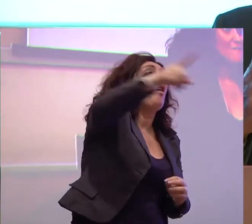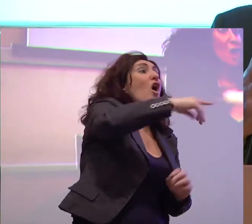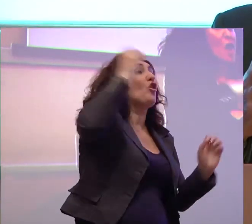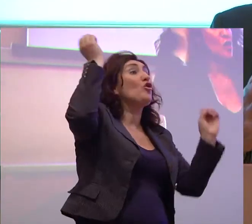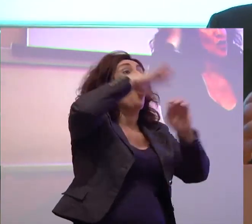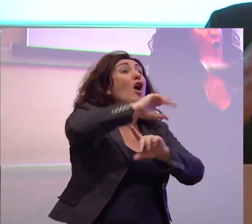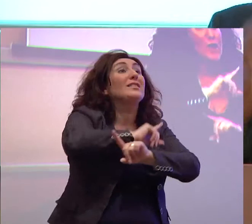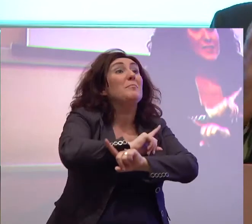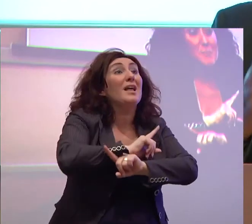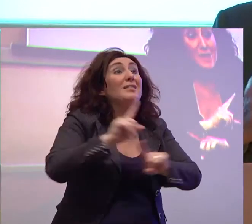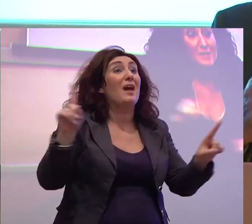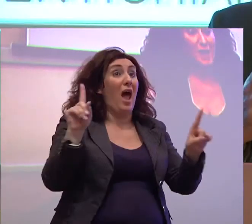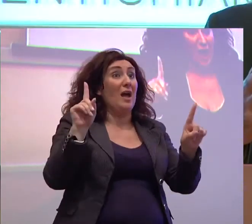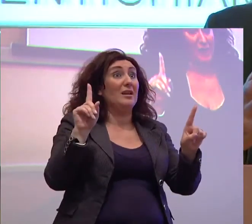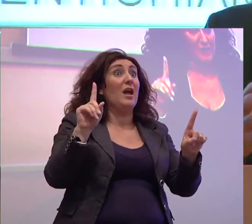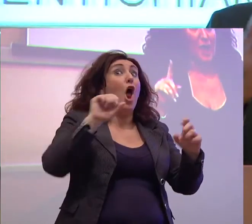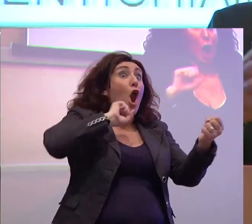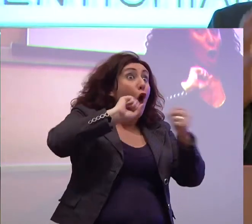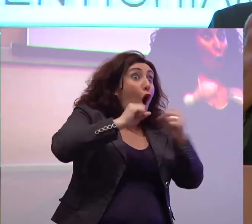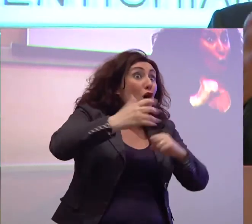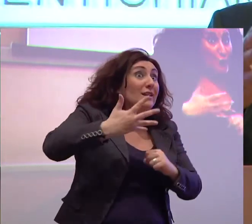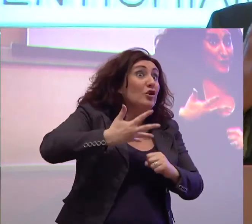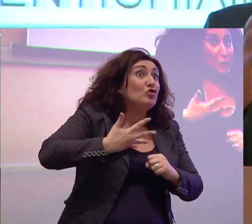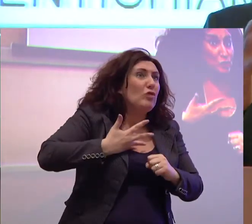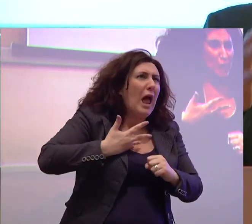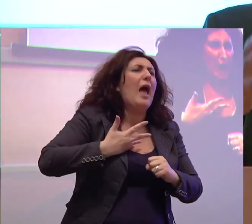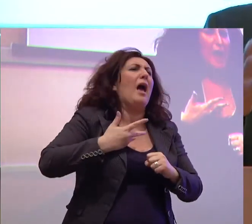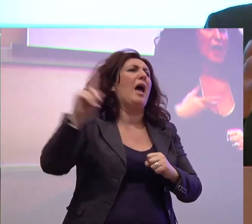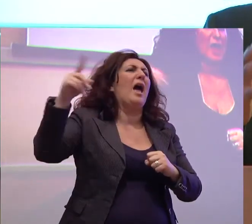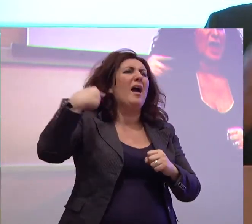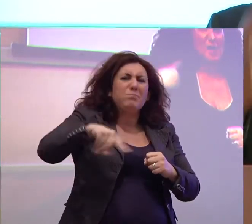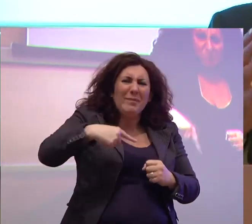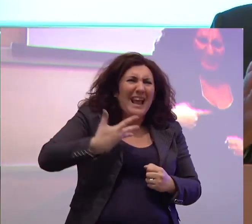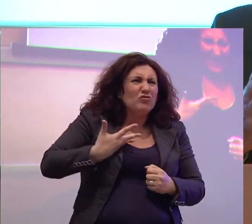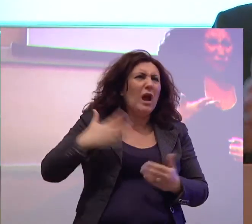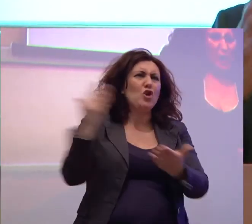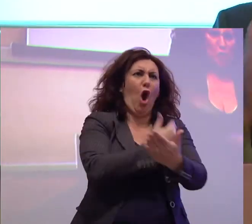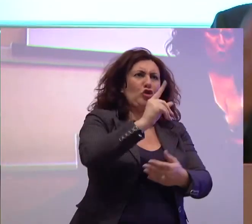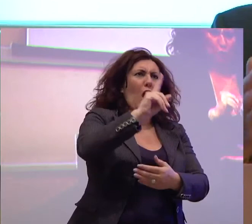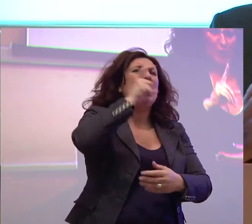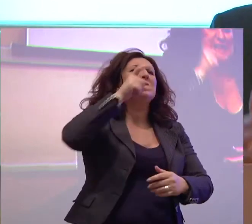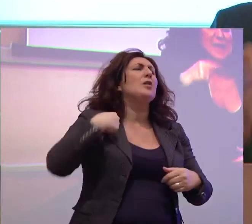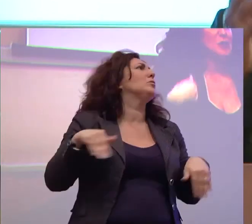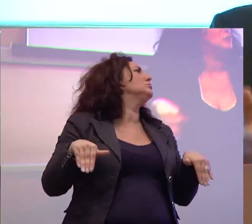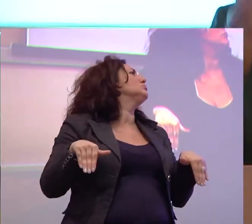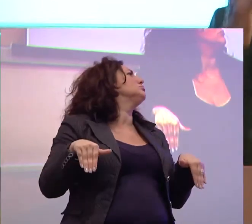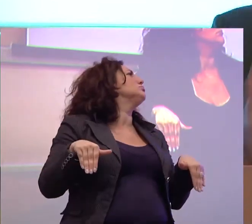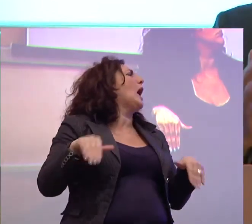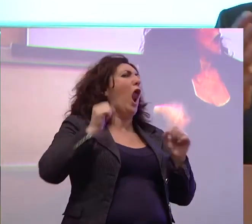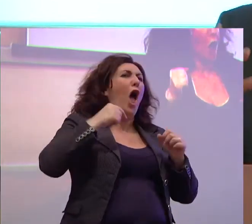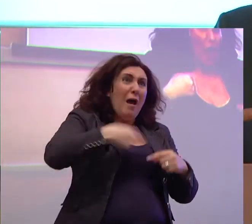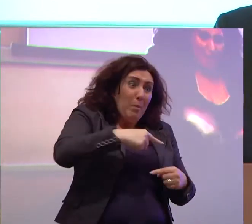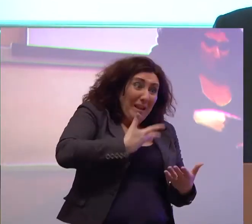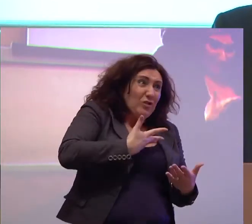dimentichiamo che se lottiamo non ci tolgono quello che abbiamo, altrimenti ci portano via anche